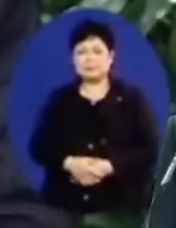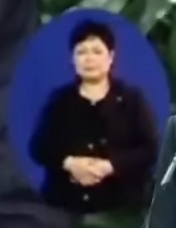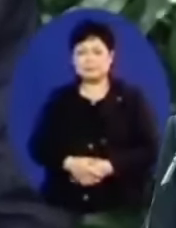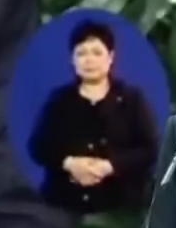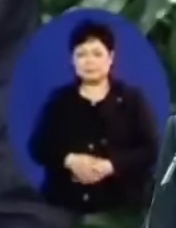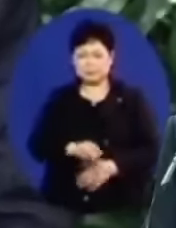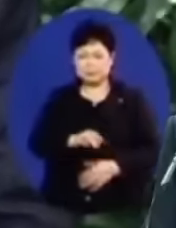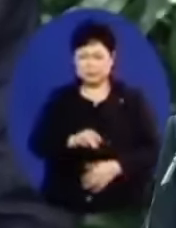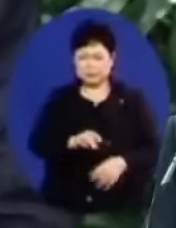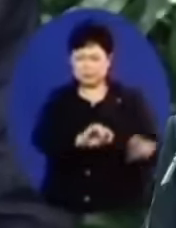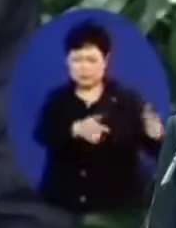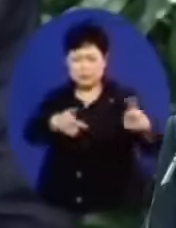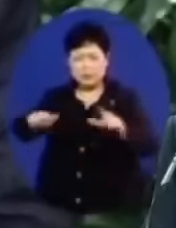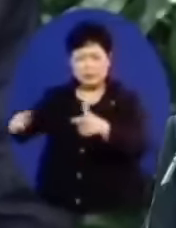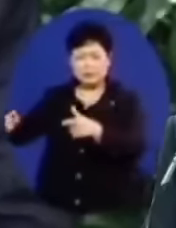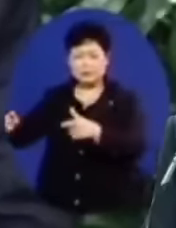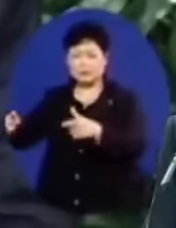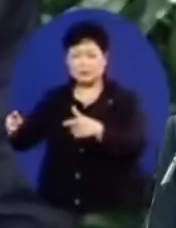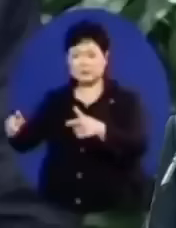이것저것